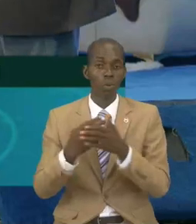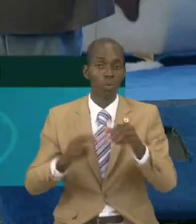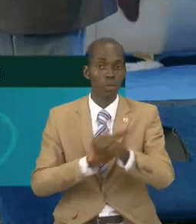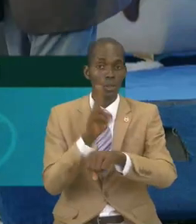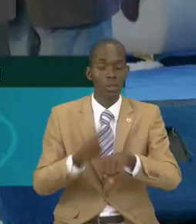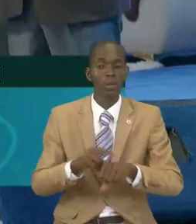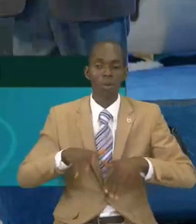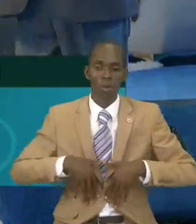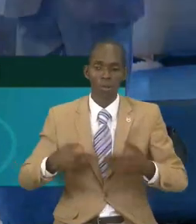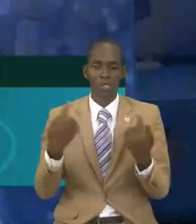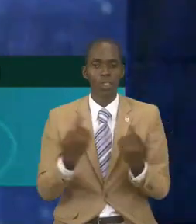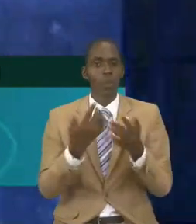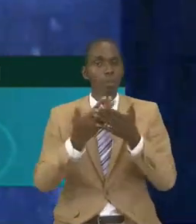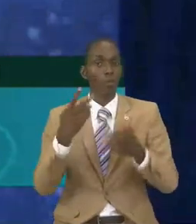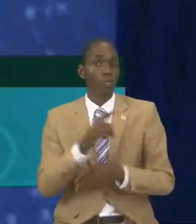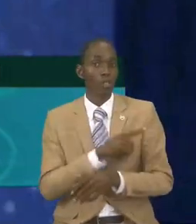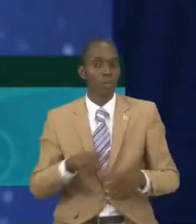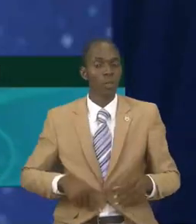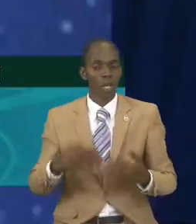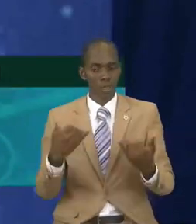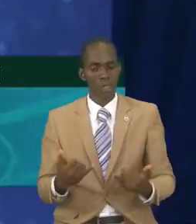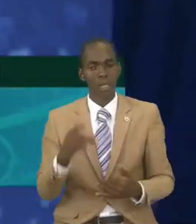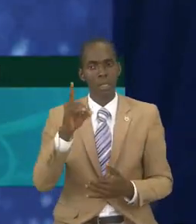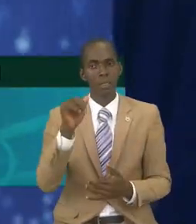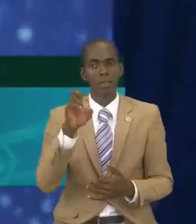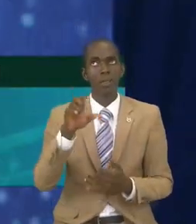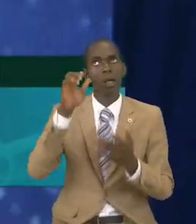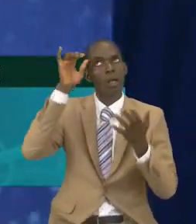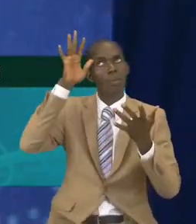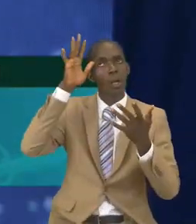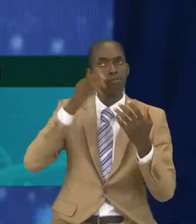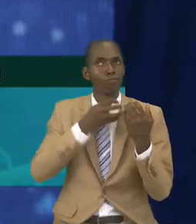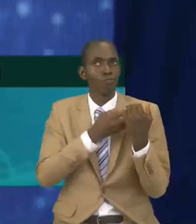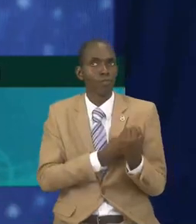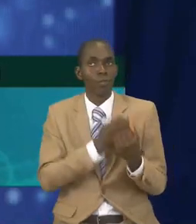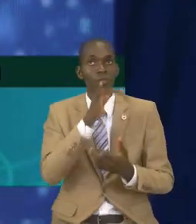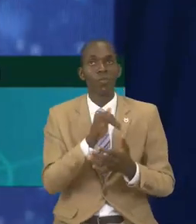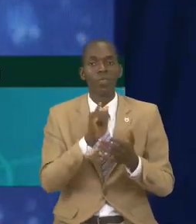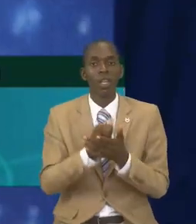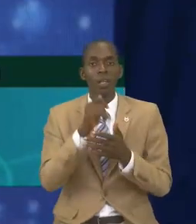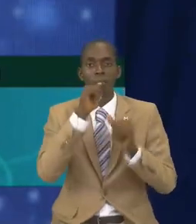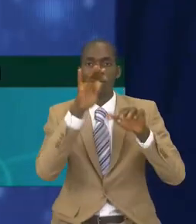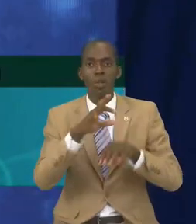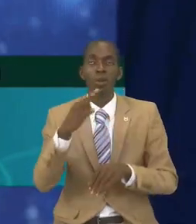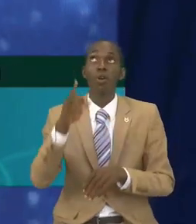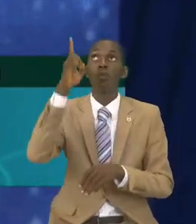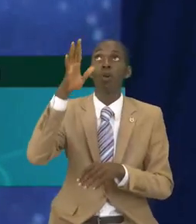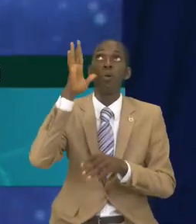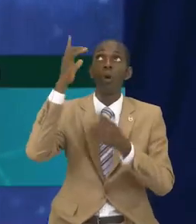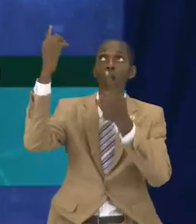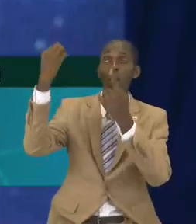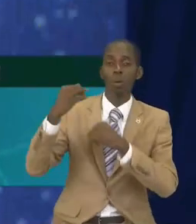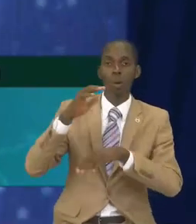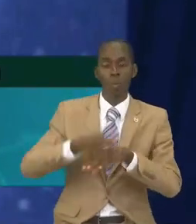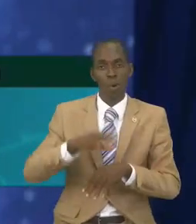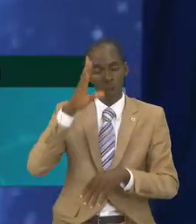avait confessé les péchés devant le Seigneur. Et il espérait avec confiance que les bénédictions du Seigneur allaient venir